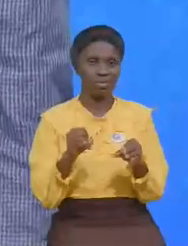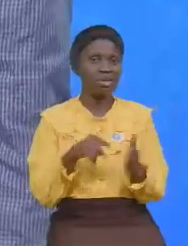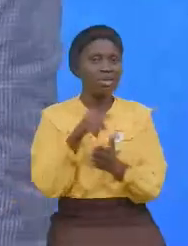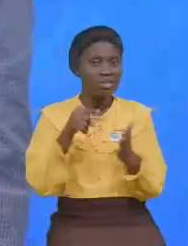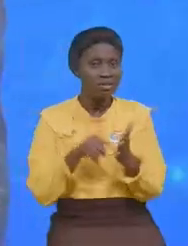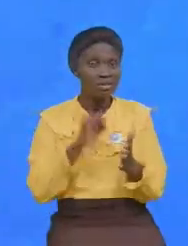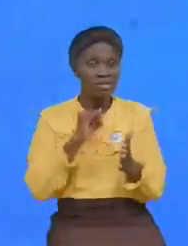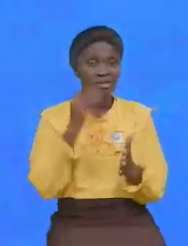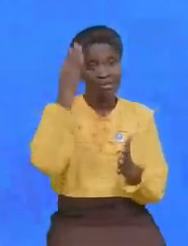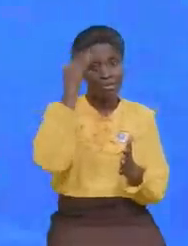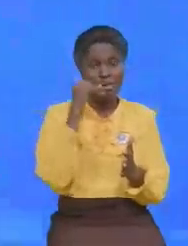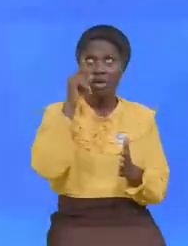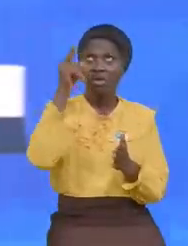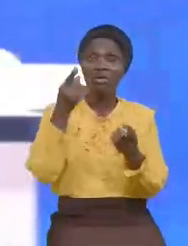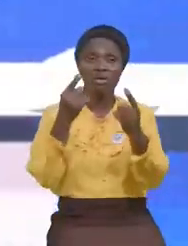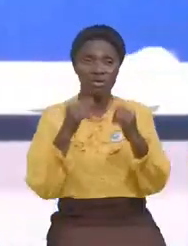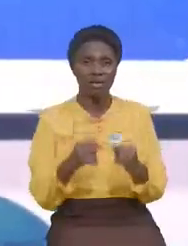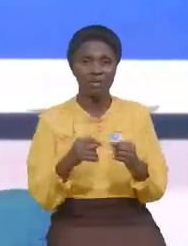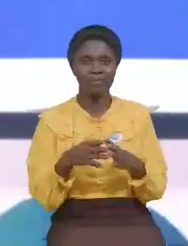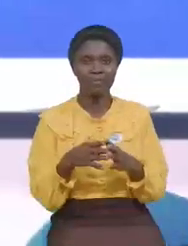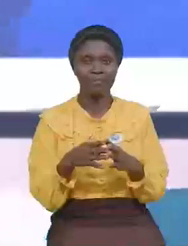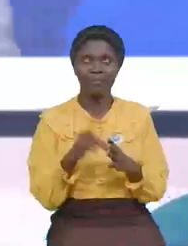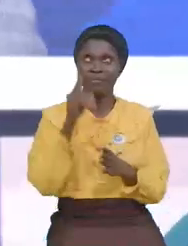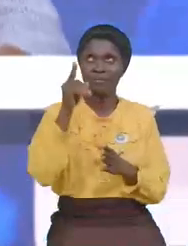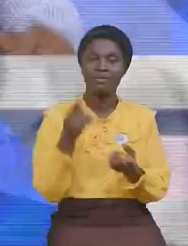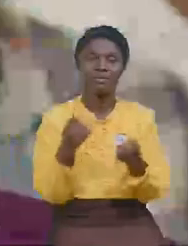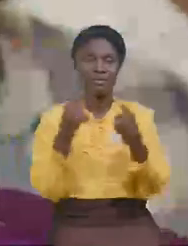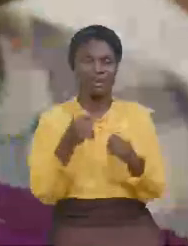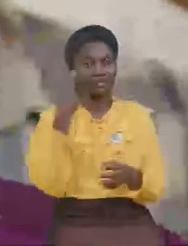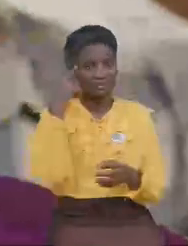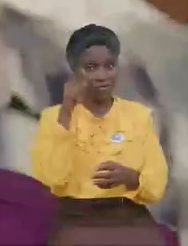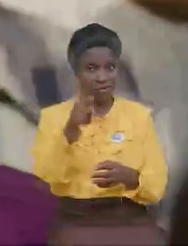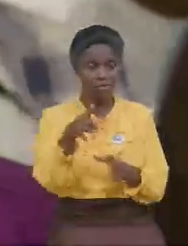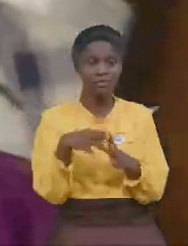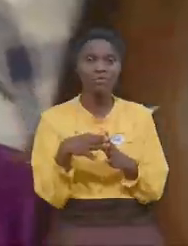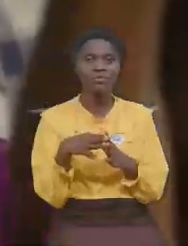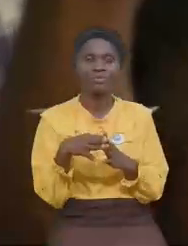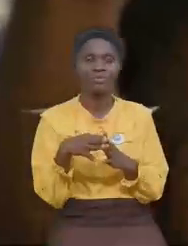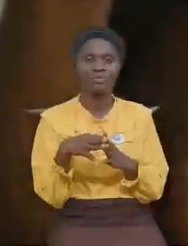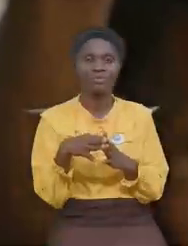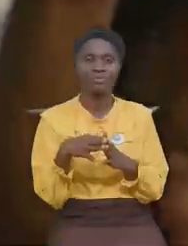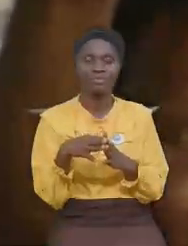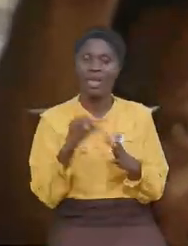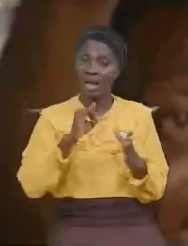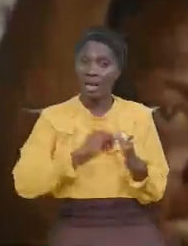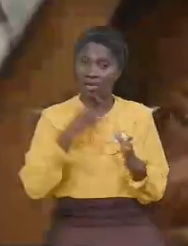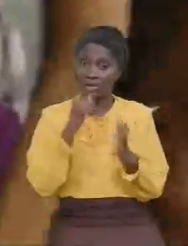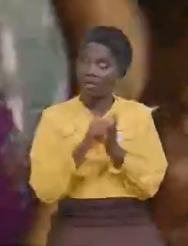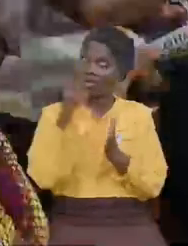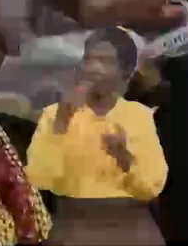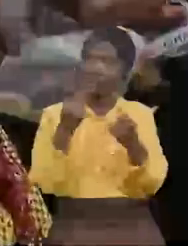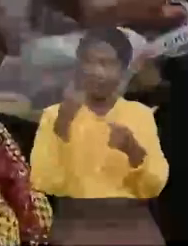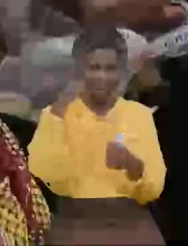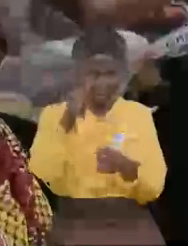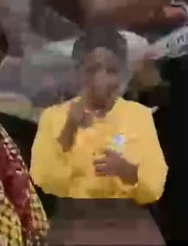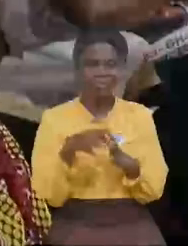Voici la raison pour laquelle il est venu. Il est venu pour toi. Je dis, il est venu pour